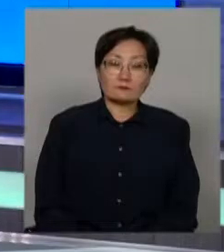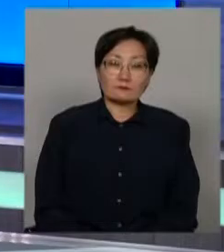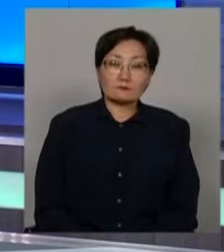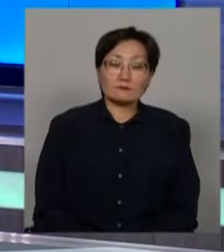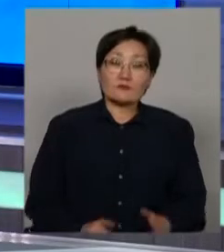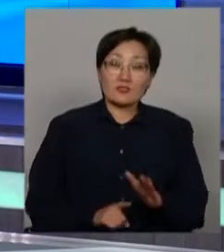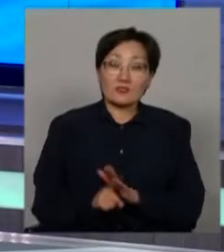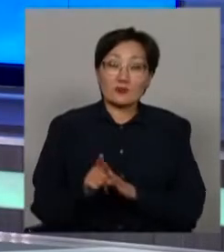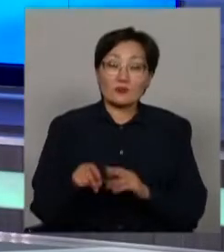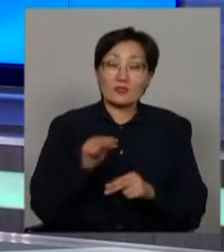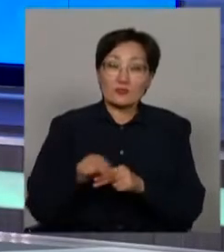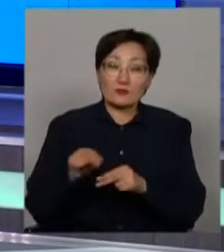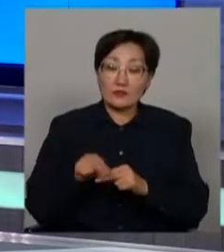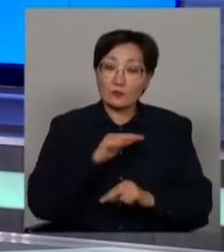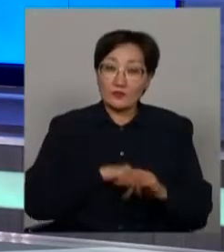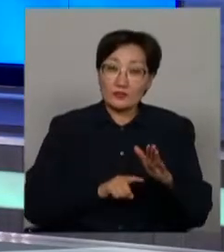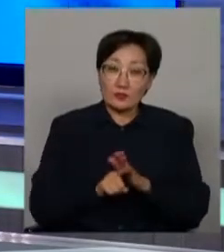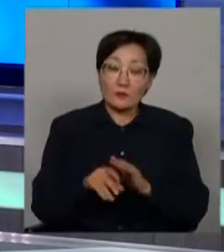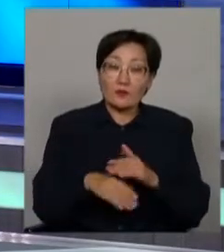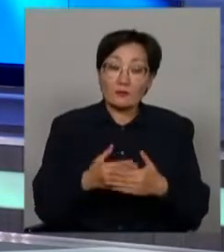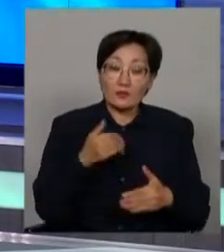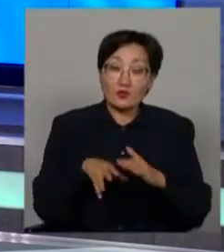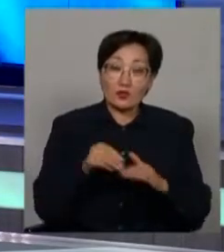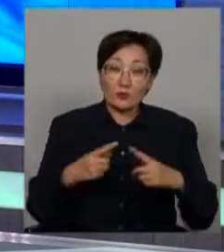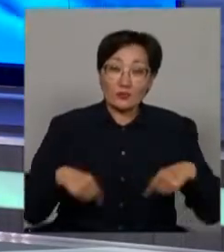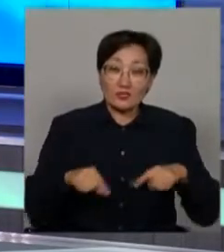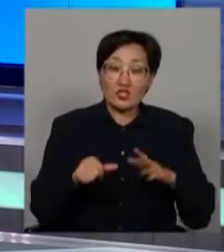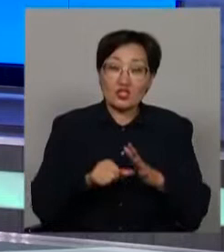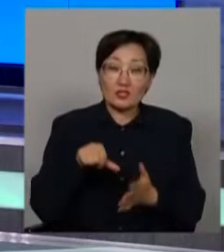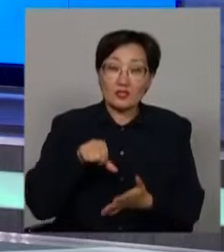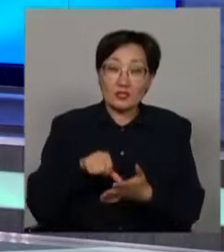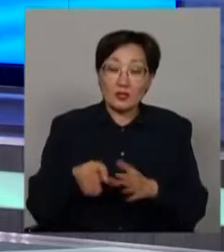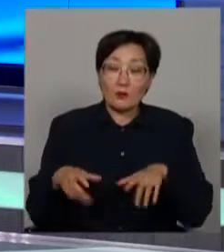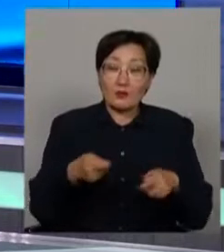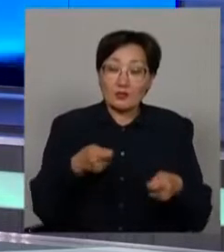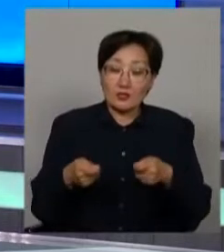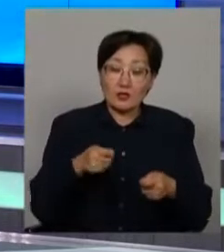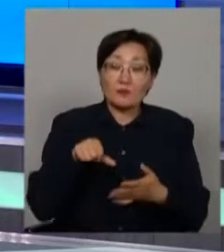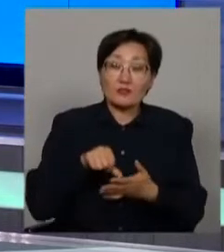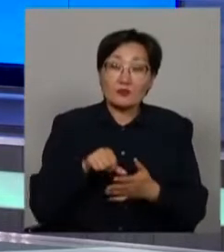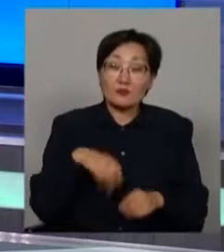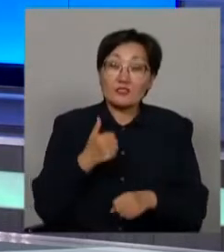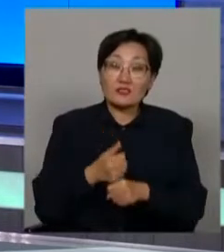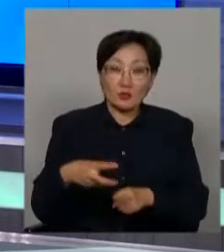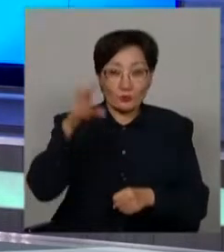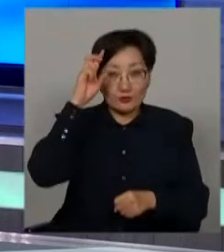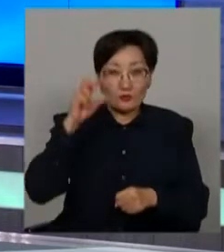С началом агитации к работе приступили предвыборные штабы 6 кандидатов в президенты. Претенденты на главный государственный пост выехали в